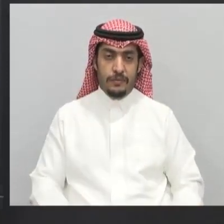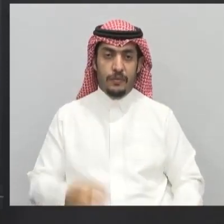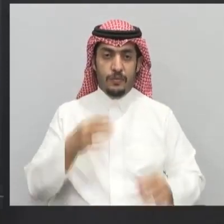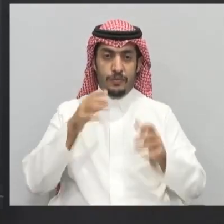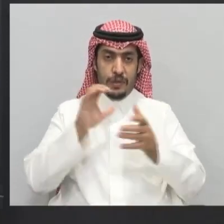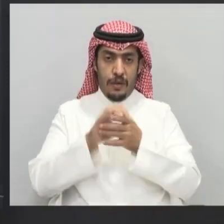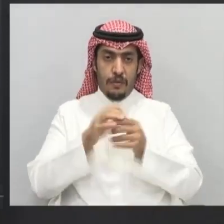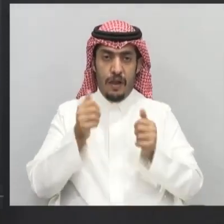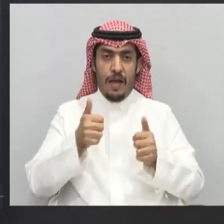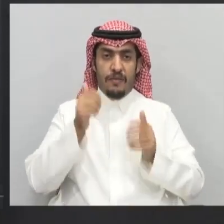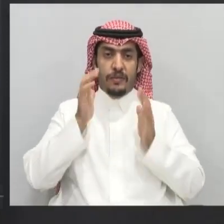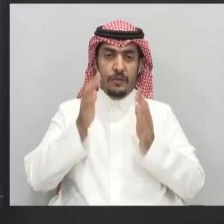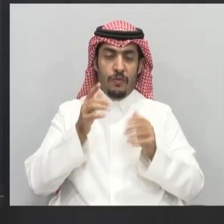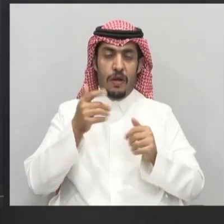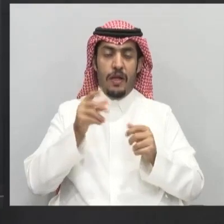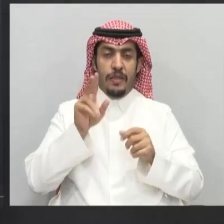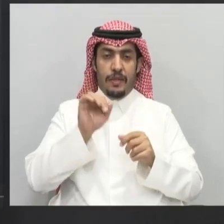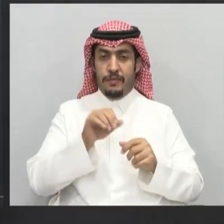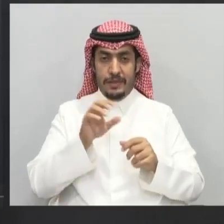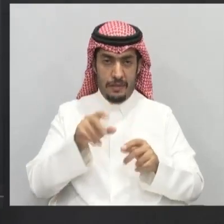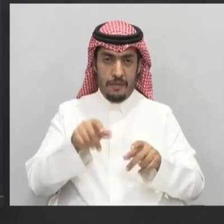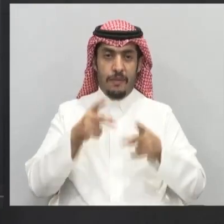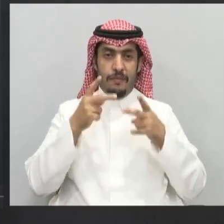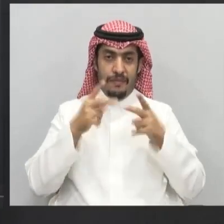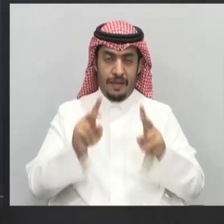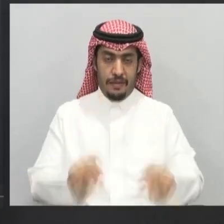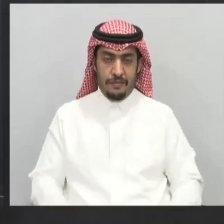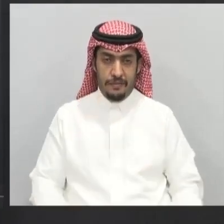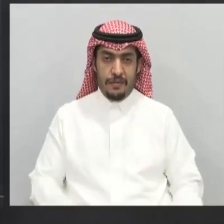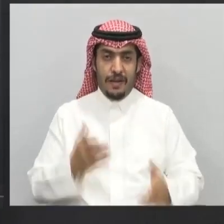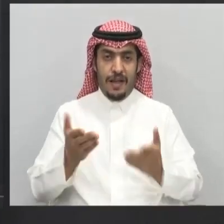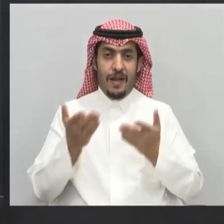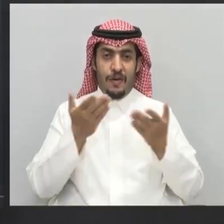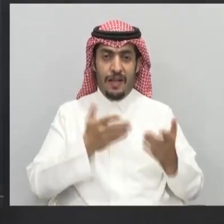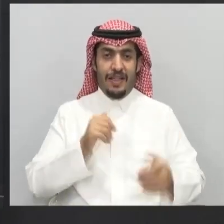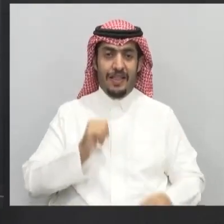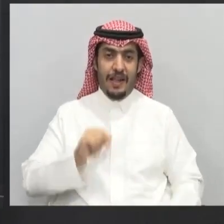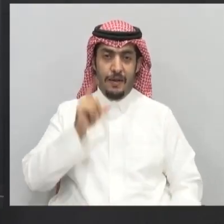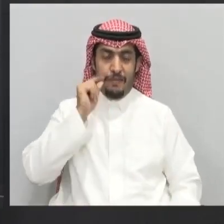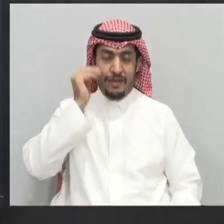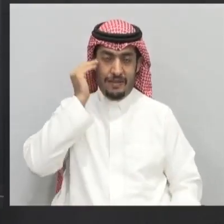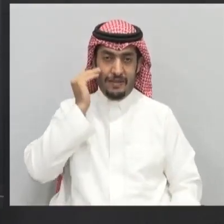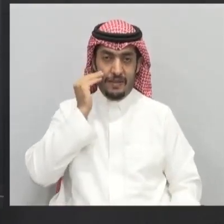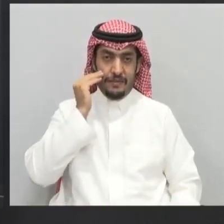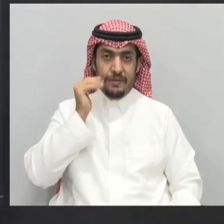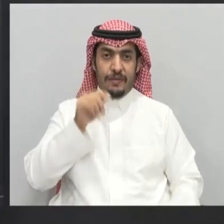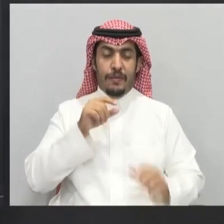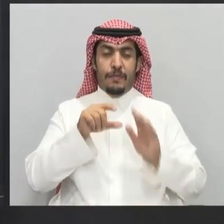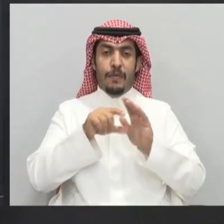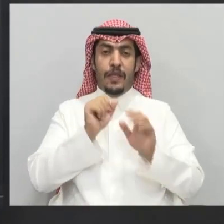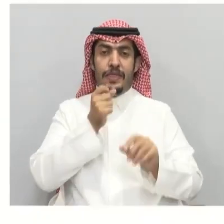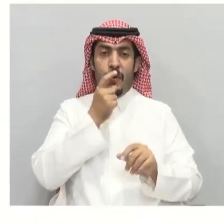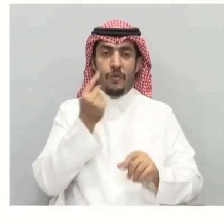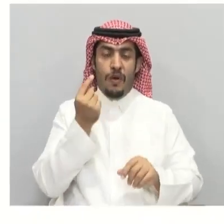واصحابه افضل صلاه واتم تسليم اما بعد حياكم الله اخواني الطلاب والطالبات في ماده